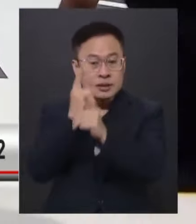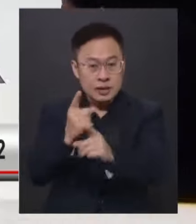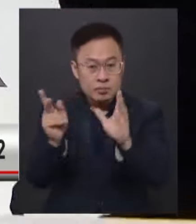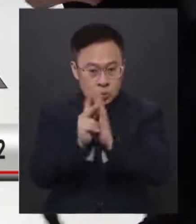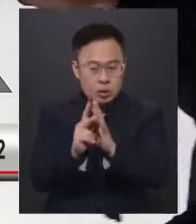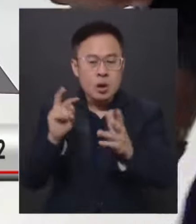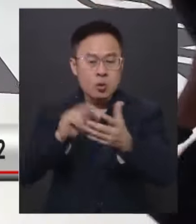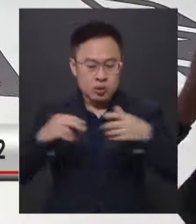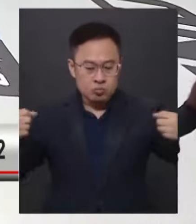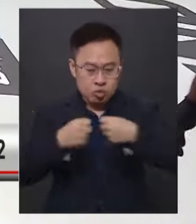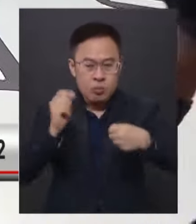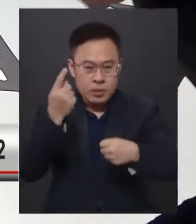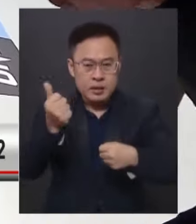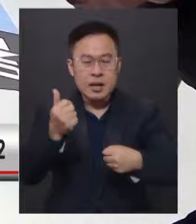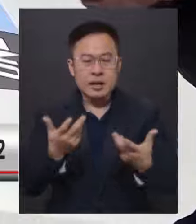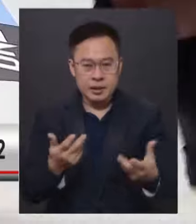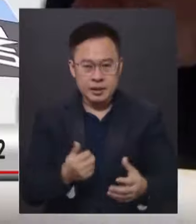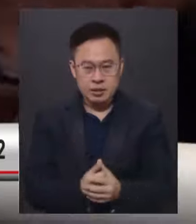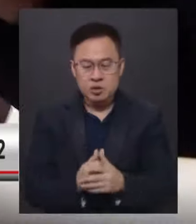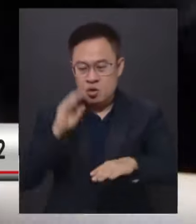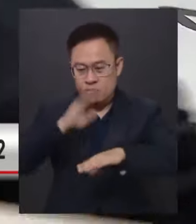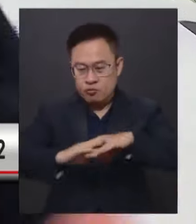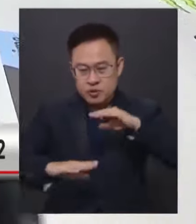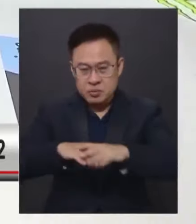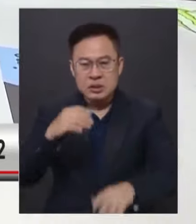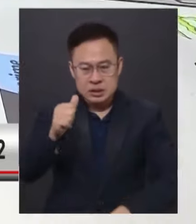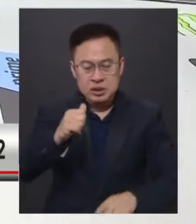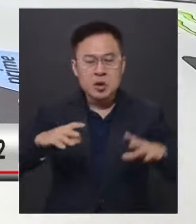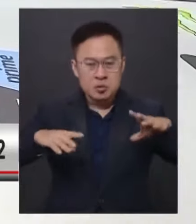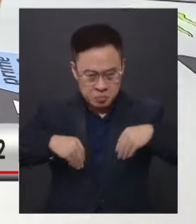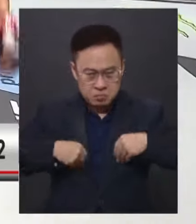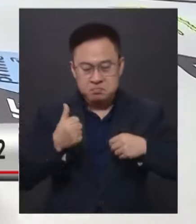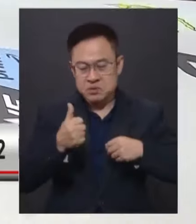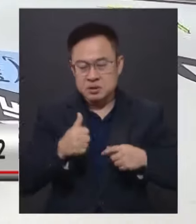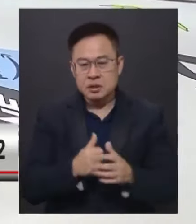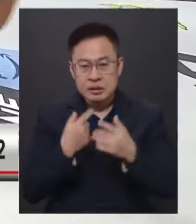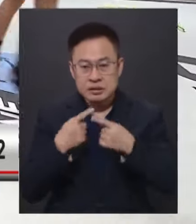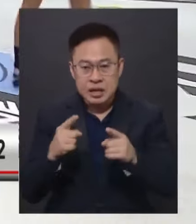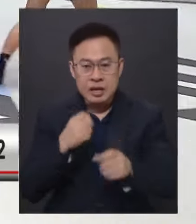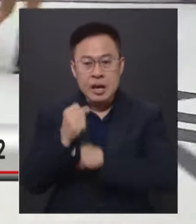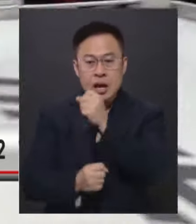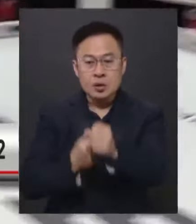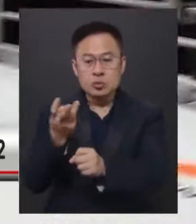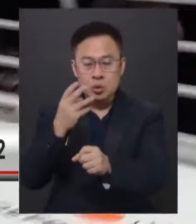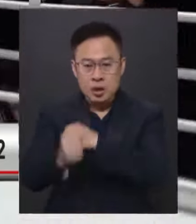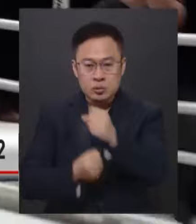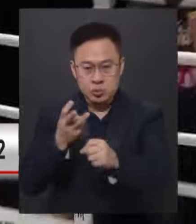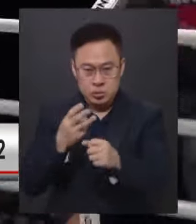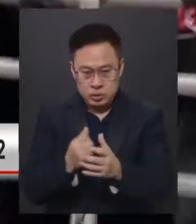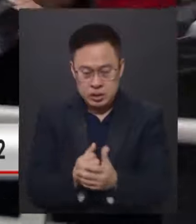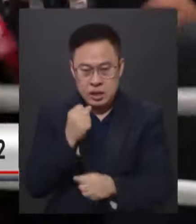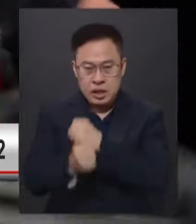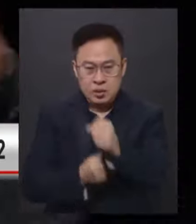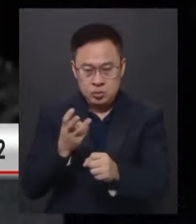ามกันต่อไป คือฝีมือซามิล่าเนี่ยไม่มีใครสงสัยละป ั ญหาเดียวของเธอคือเธออายุยังน้อยแล้วร่างกายกล้ามเนื้อมันโตขึ้นเ